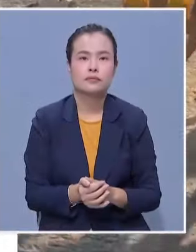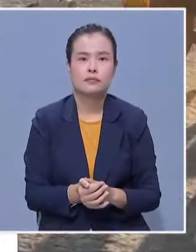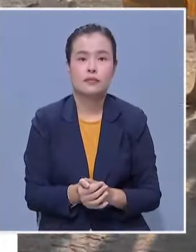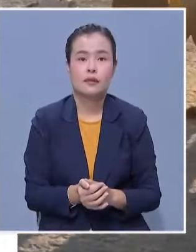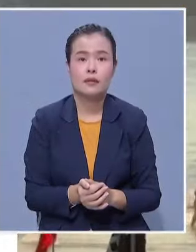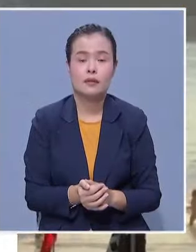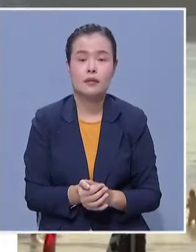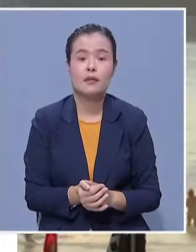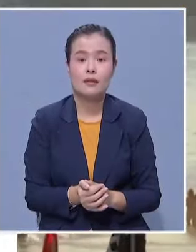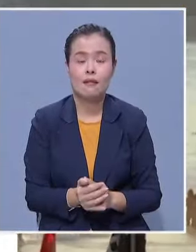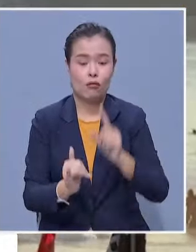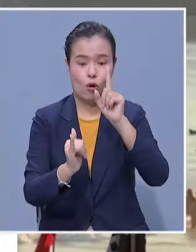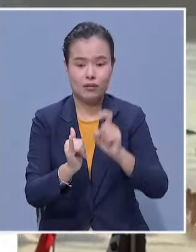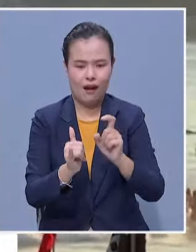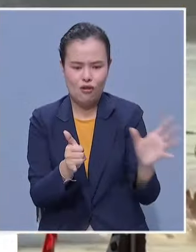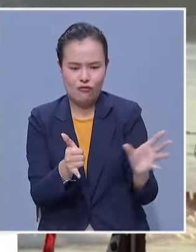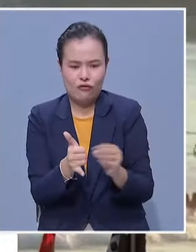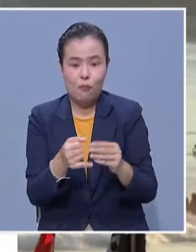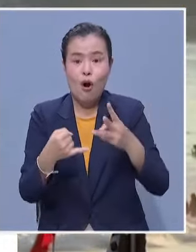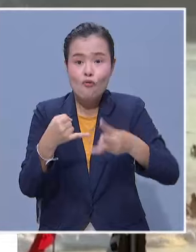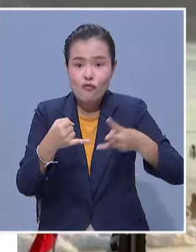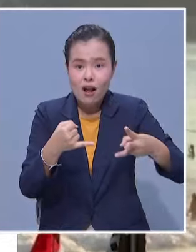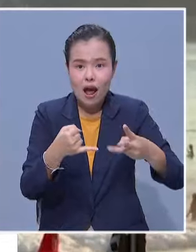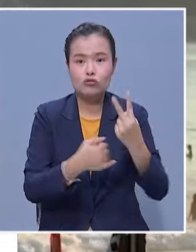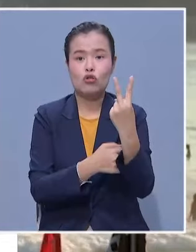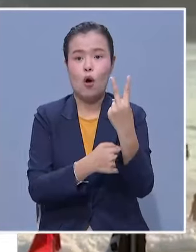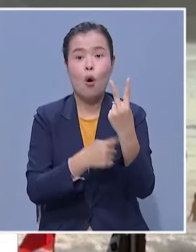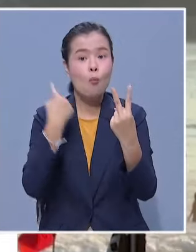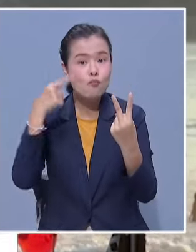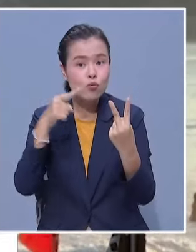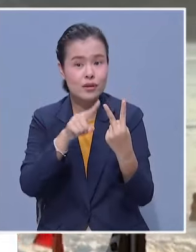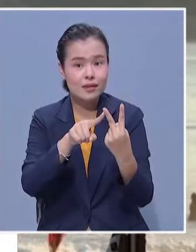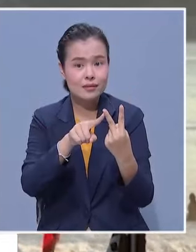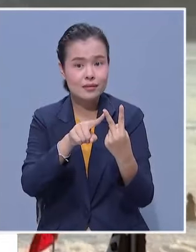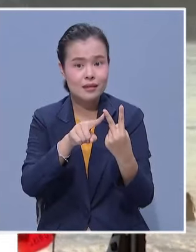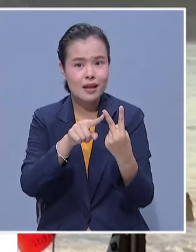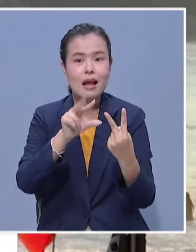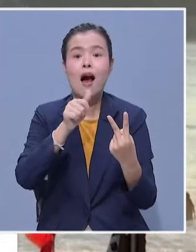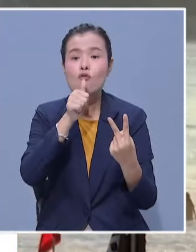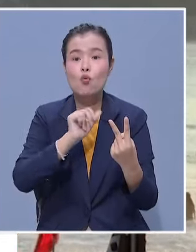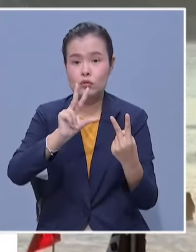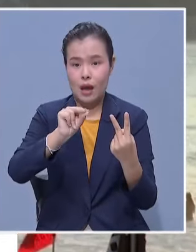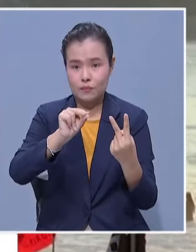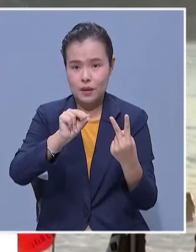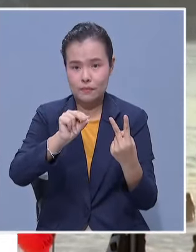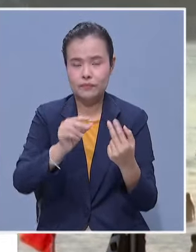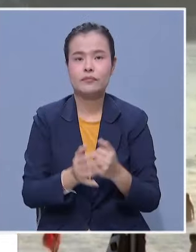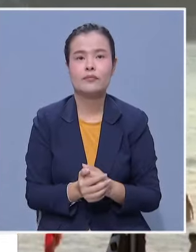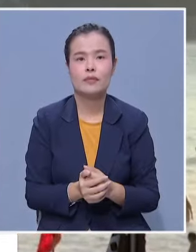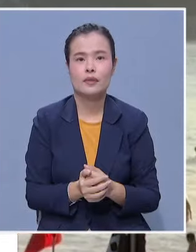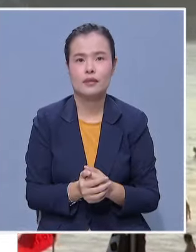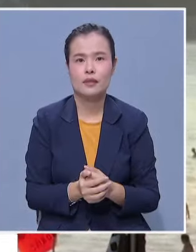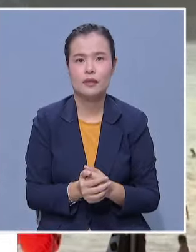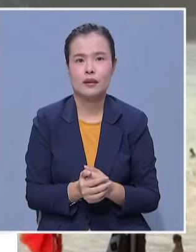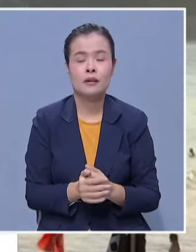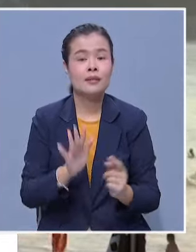ผู้เสียชีวิตจากโรคติดเชื้อไวรัสจำนวน2คนเป็นผู้หญิงอายุต่ำกว่า30ปีค่ะอาศัยอยู่ที่รัฐบาเอียท